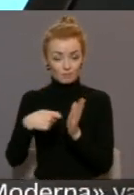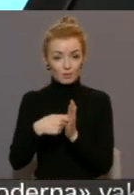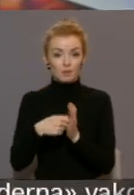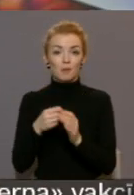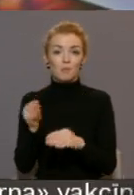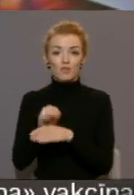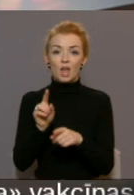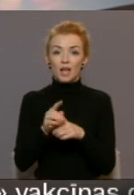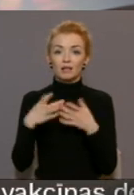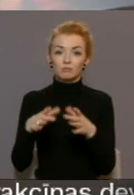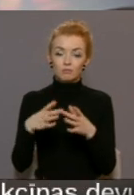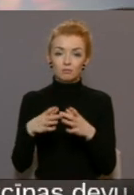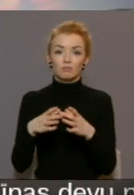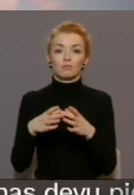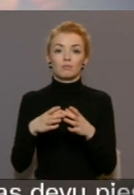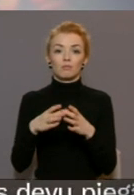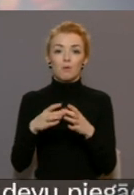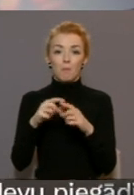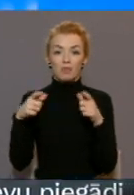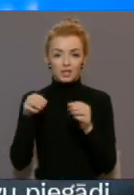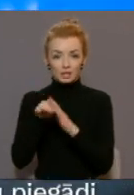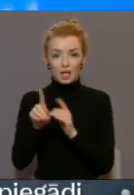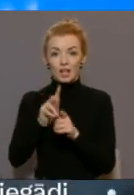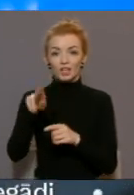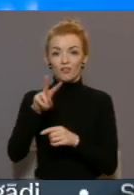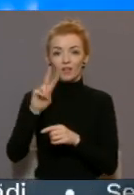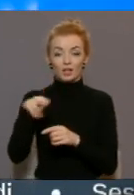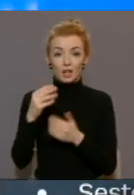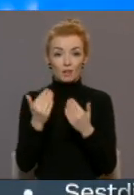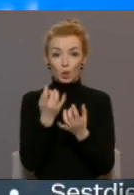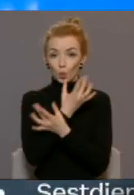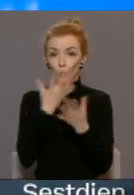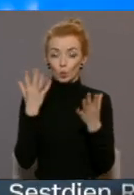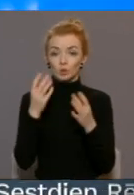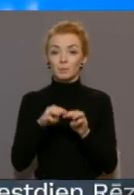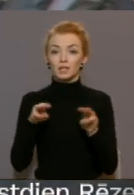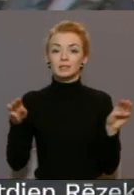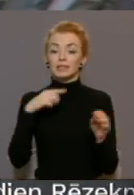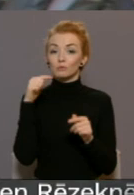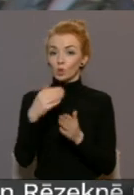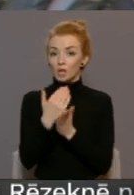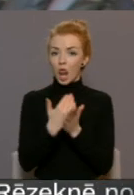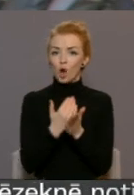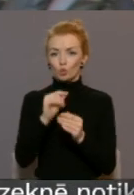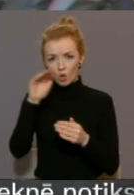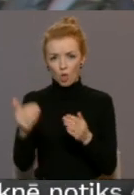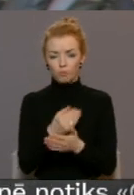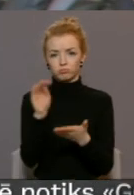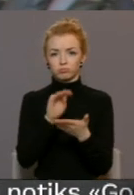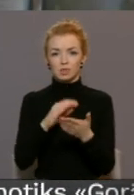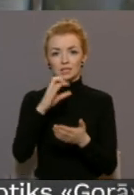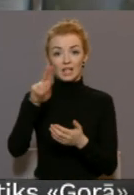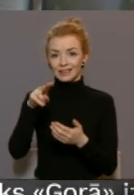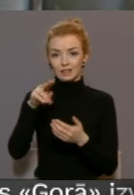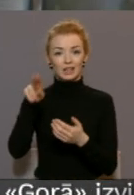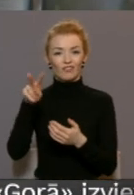arī kompaktdisku, matricu un DVD cenai. Šobrīd kultūras ministrija grib datu nesēju sarakstu aktualizēt, CD un DVD